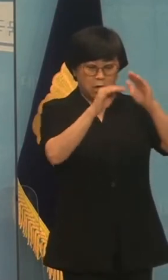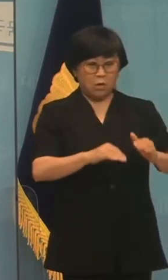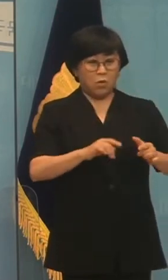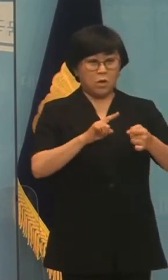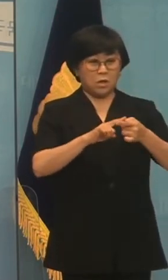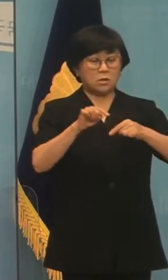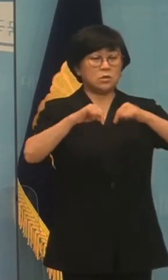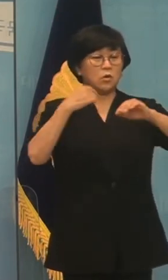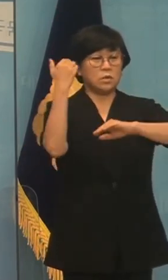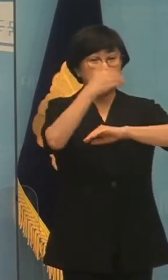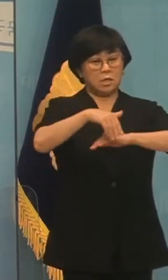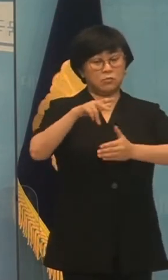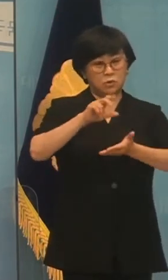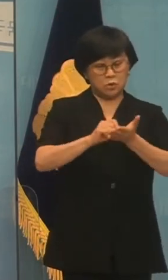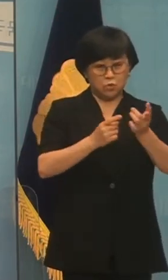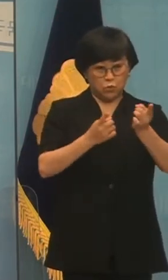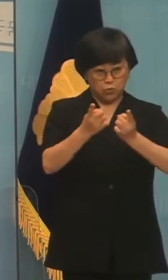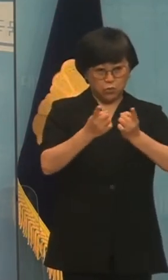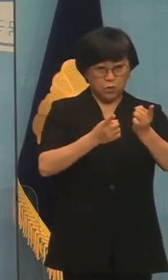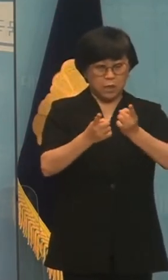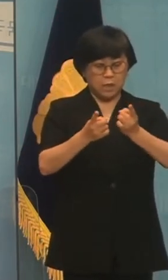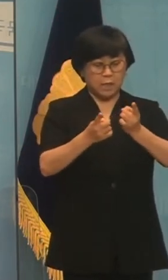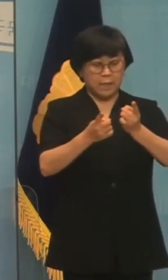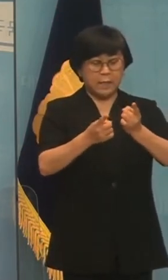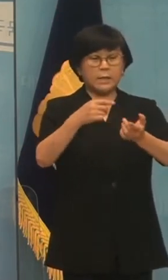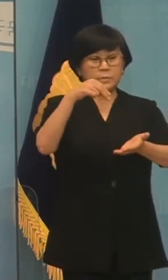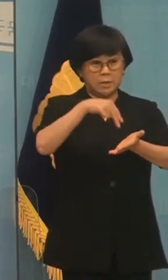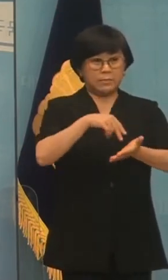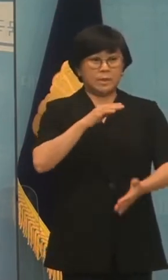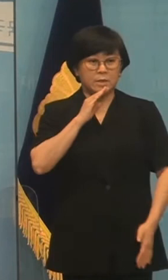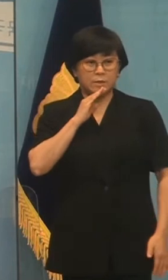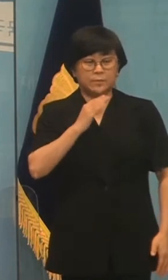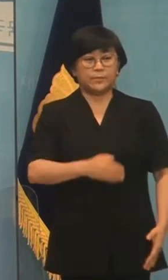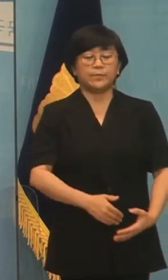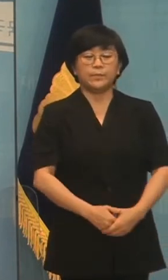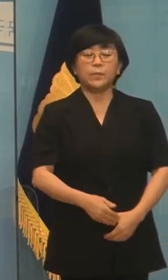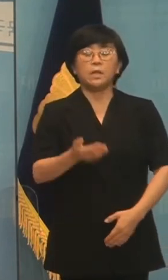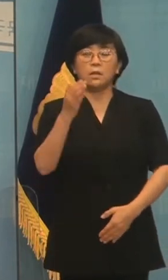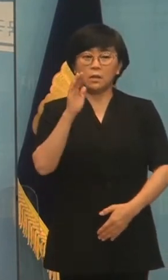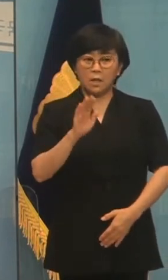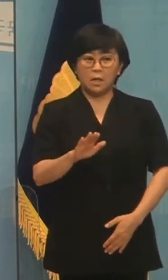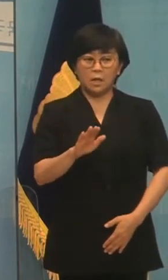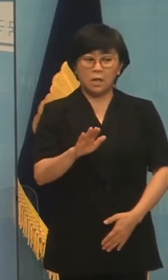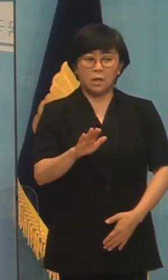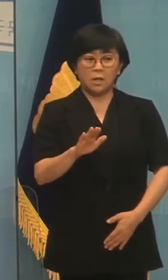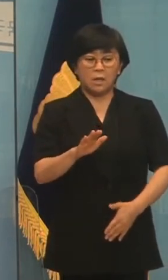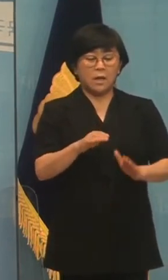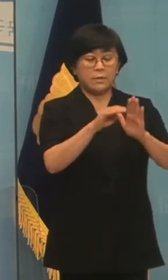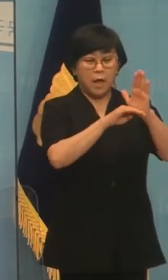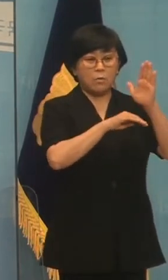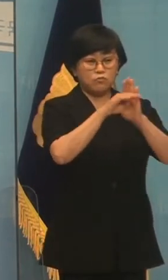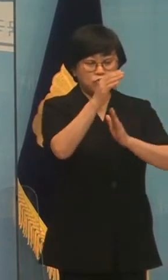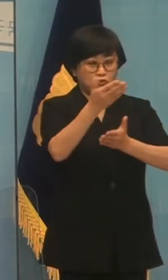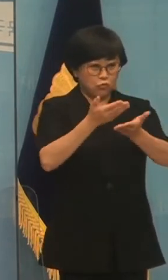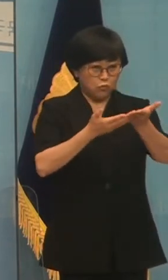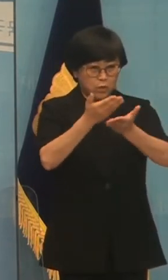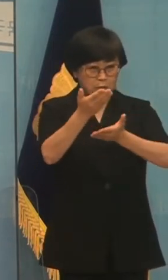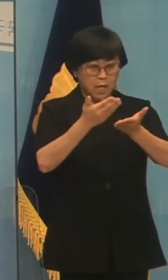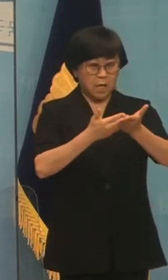대북정책, 대북문제를 조율하는 창구 역할을 한다고 했지만 실제 남북교류의 발목을